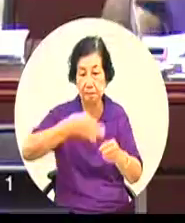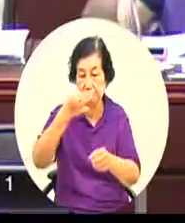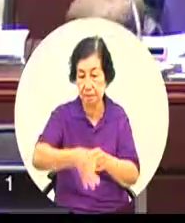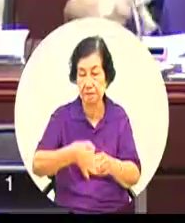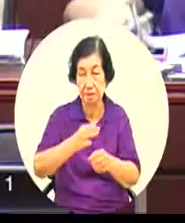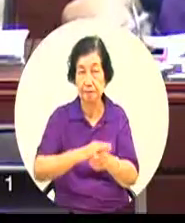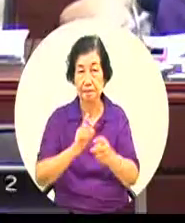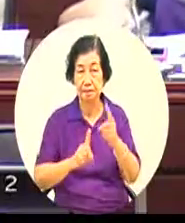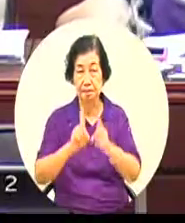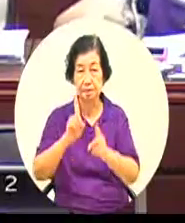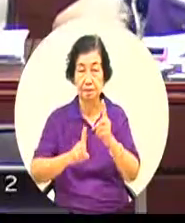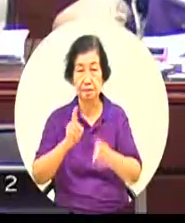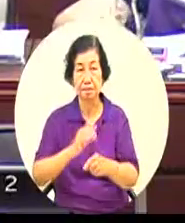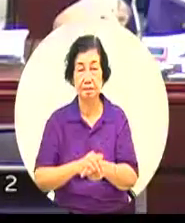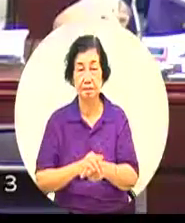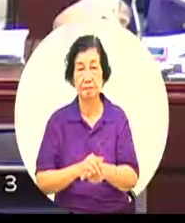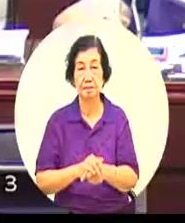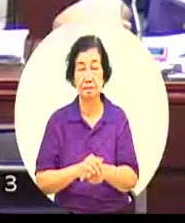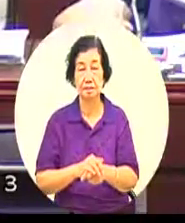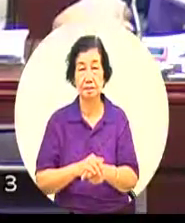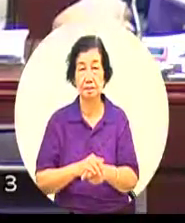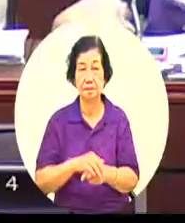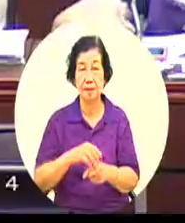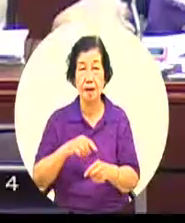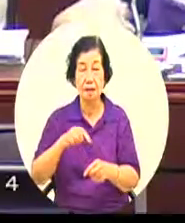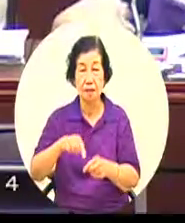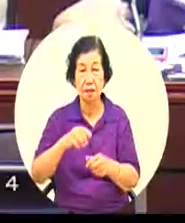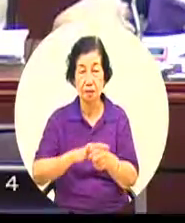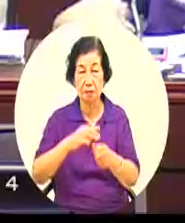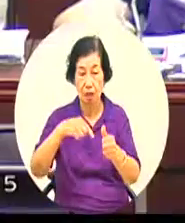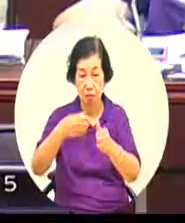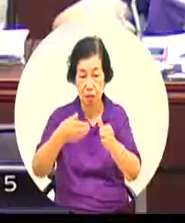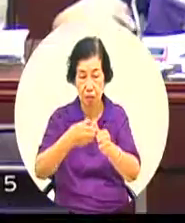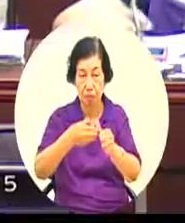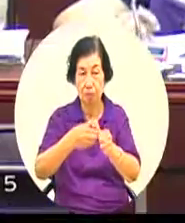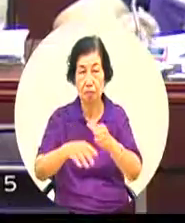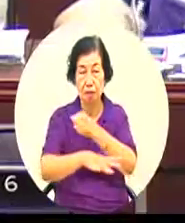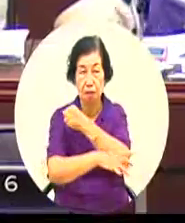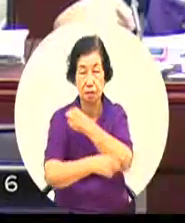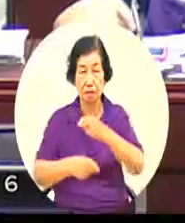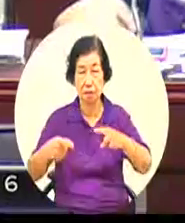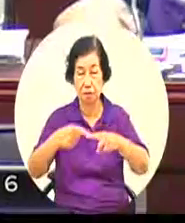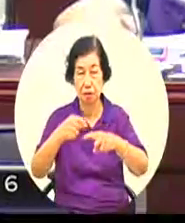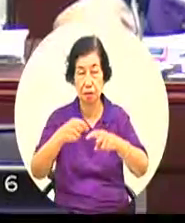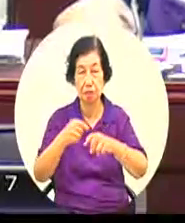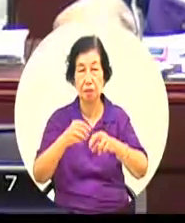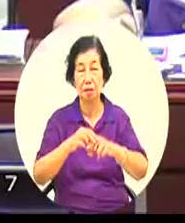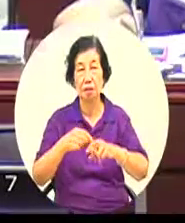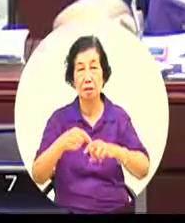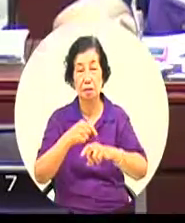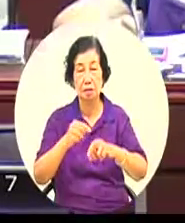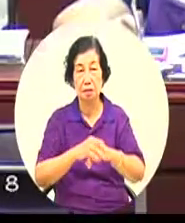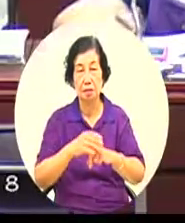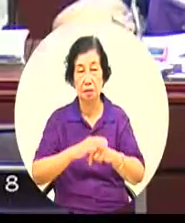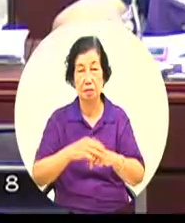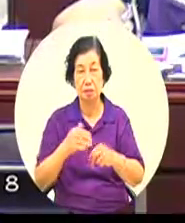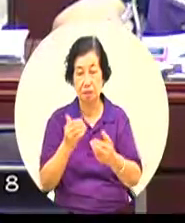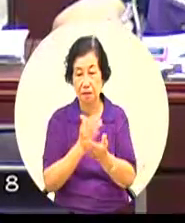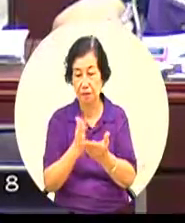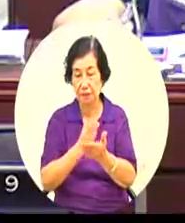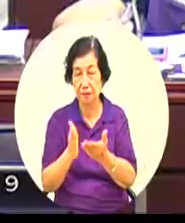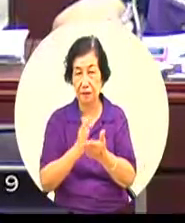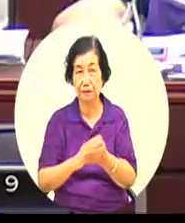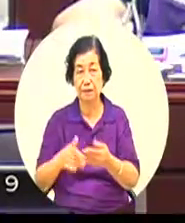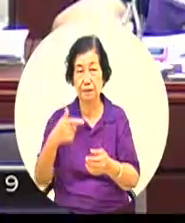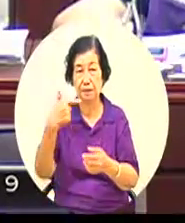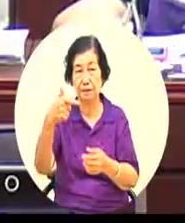学校就是讲以校务基金来这也剩余来算的话，分成六级哦。那如果是没有达到30万，是教